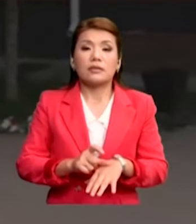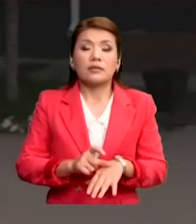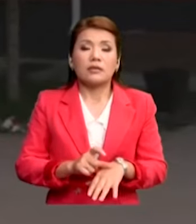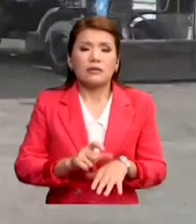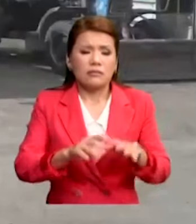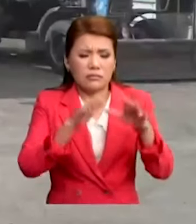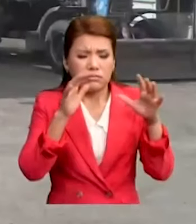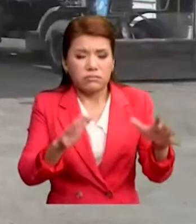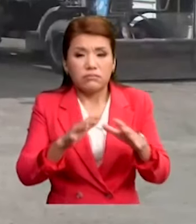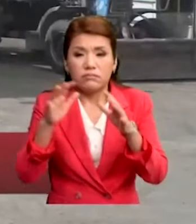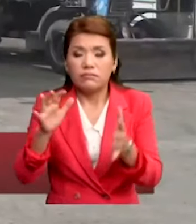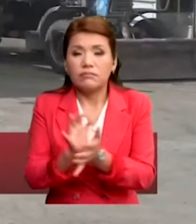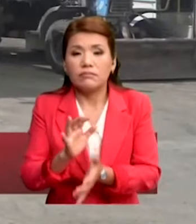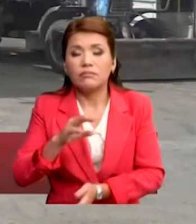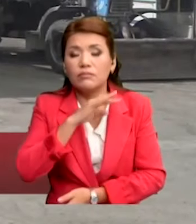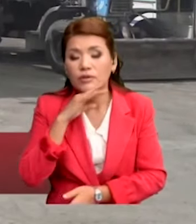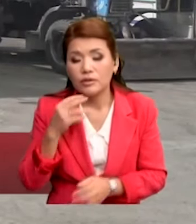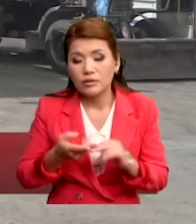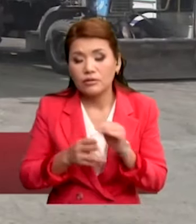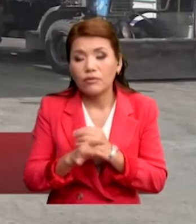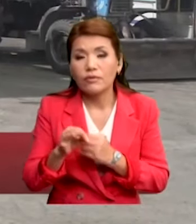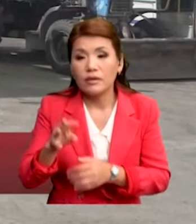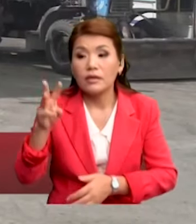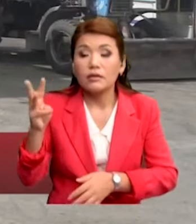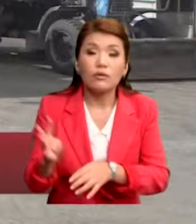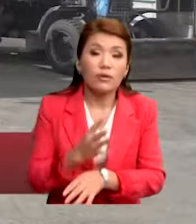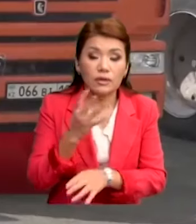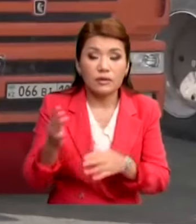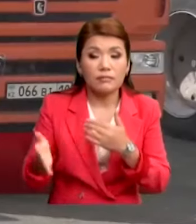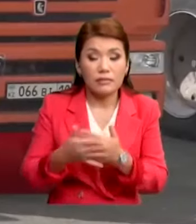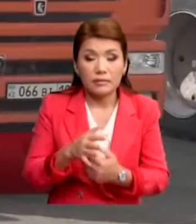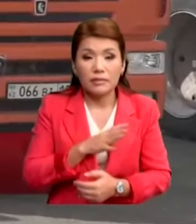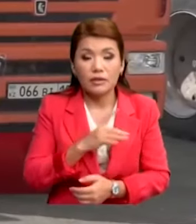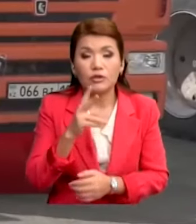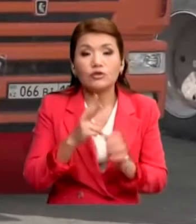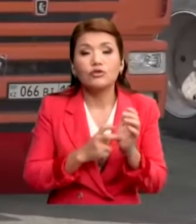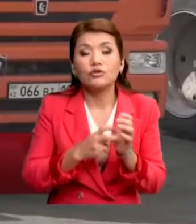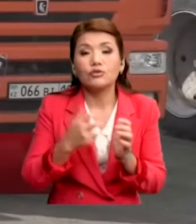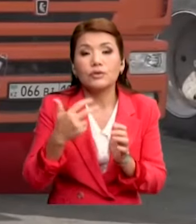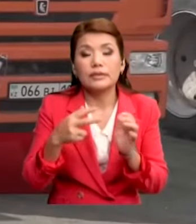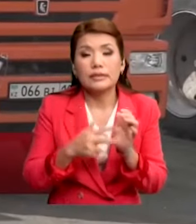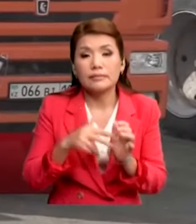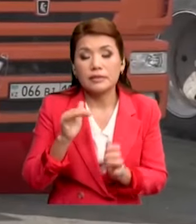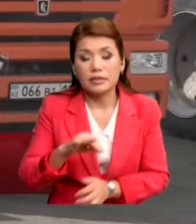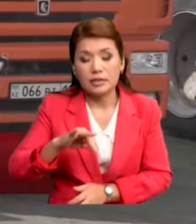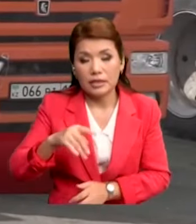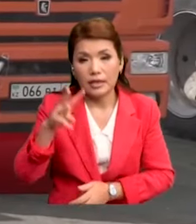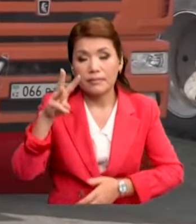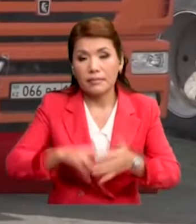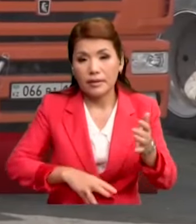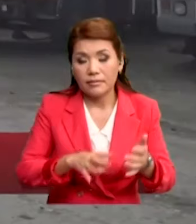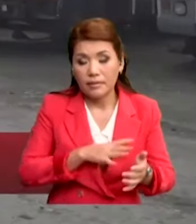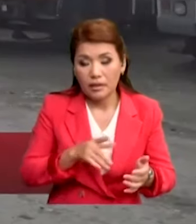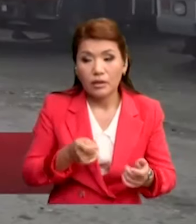мусора много. Бүгінде компанияны 4 рет әкімшілік жауапкершілікке тартып, 738 мың теңге айыппұл салған. Жалпы жергілікті билік